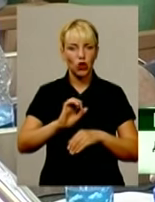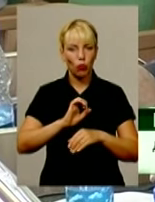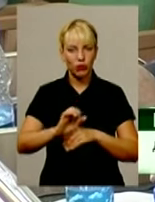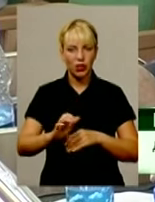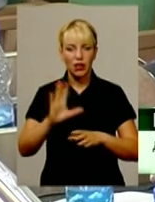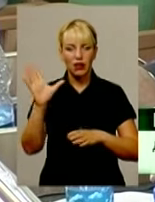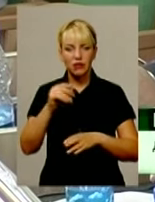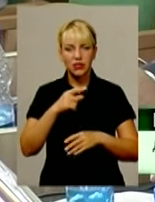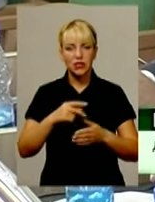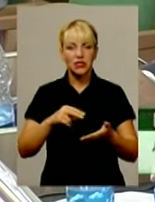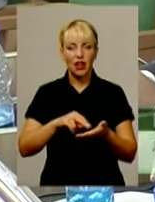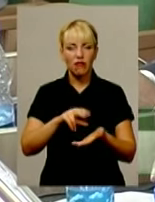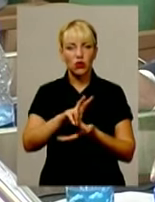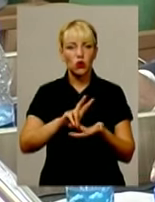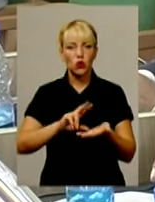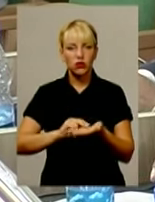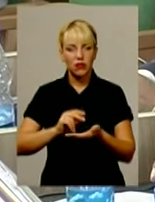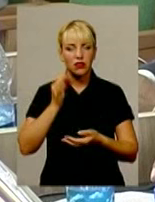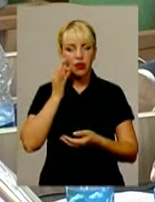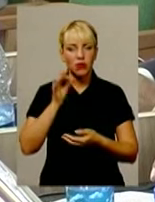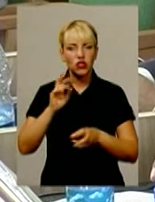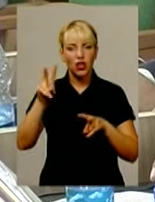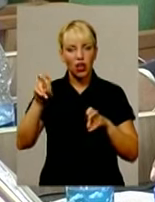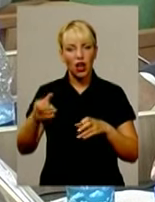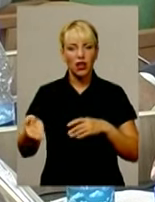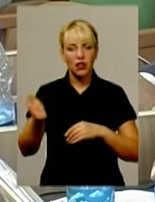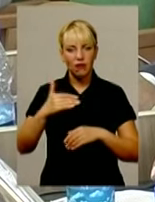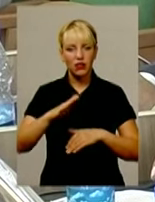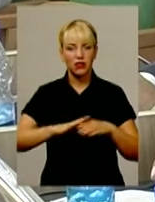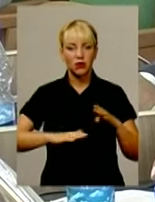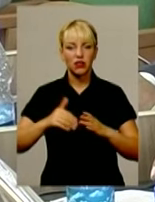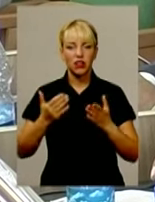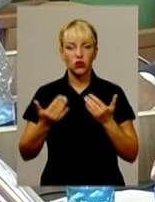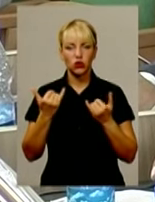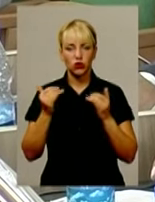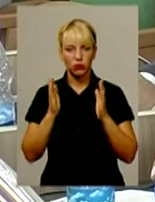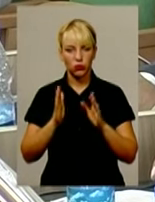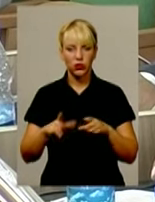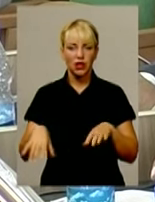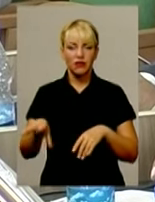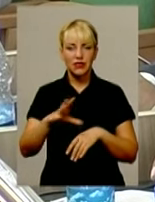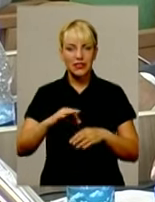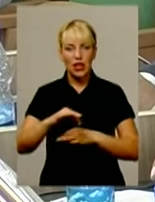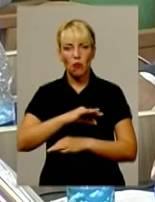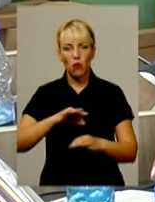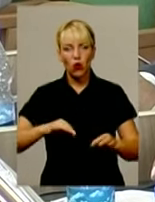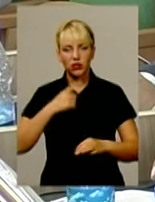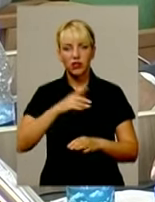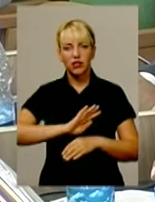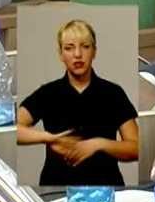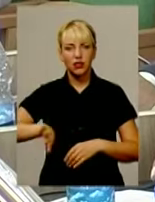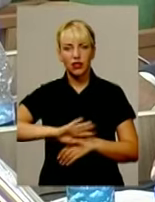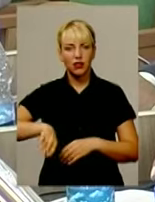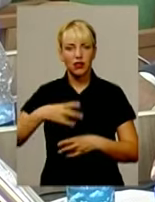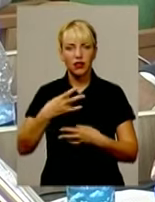досвід Німеччини просто як гасло. А давайте на практиці. Якщо ви сьогодні будете так всі проекти казати,